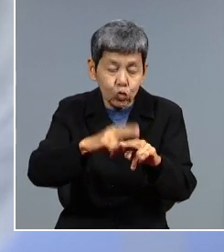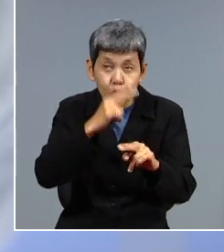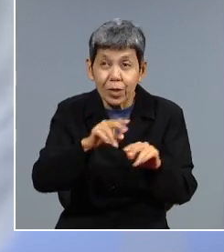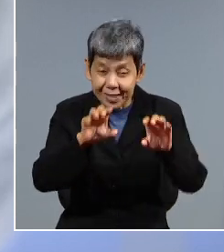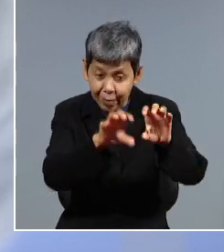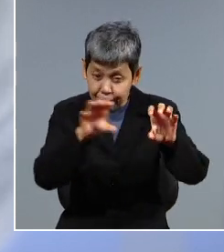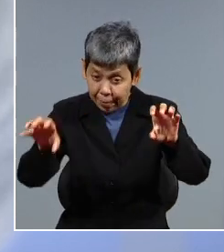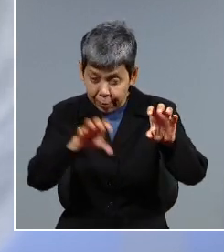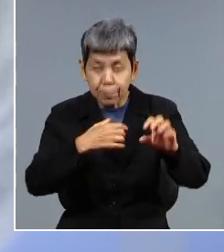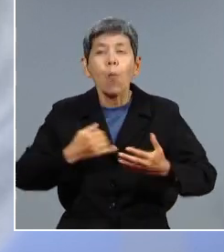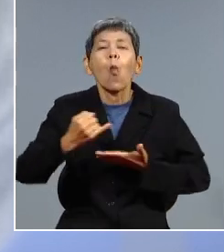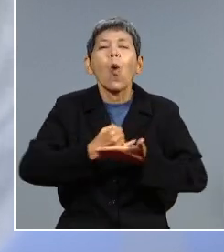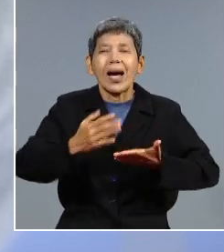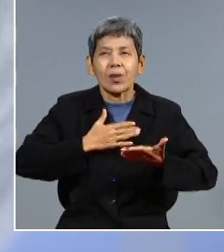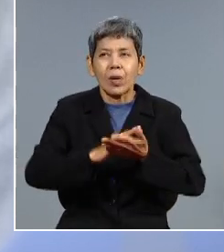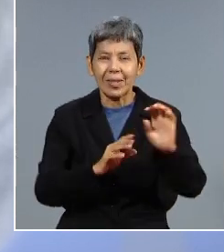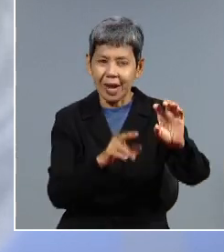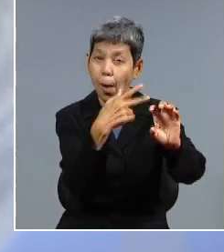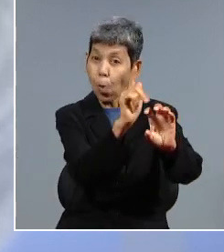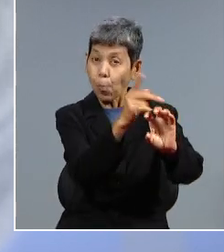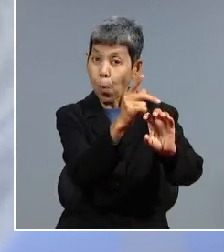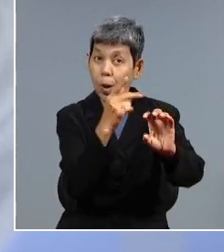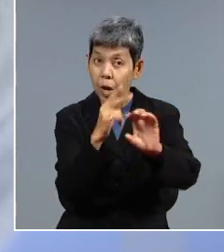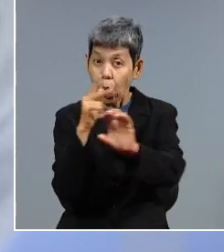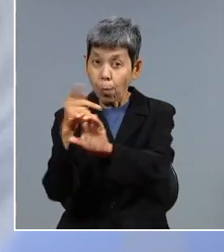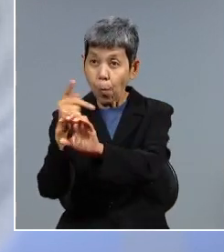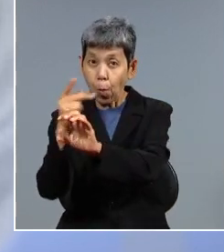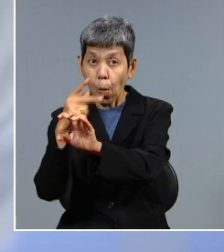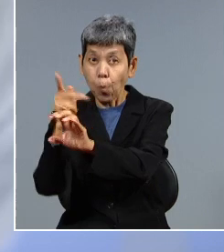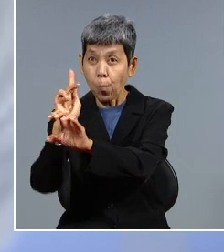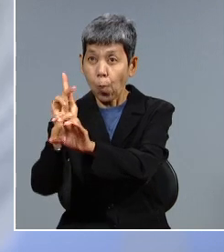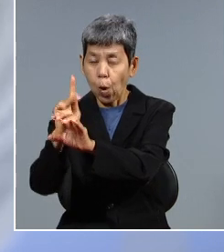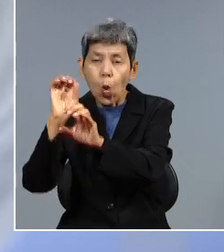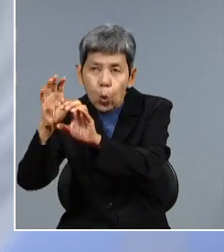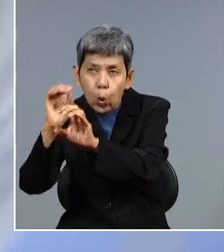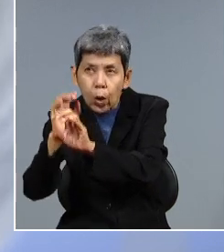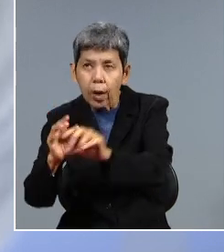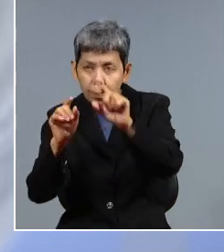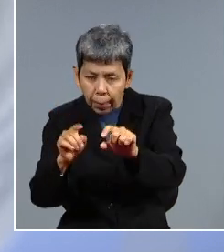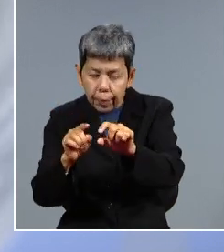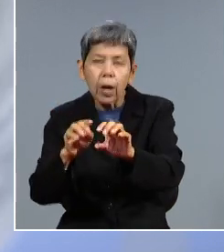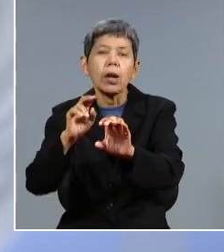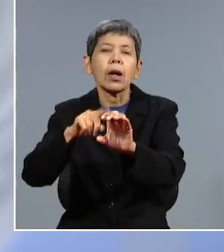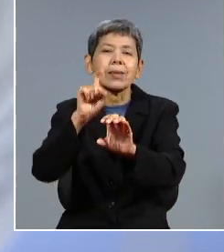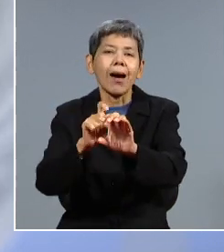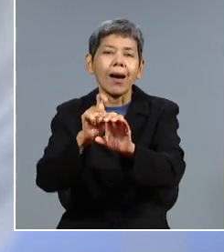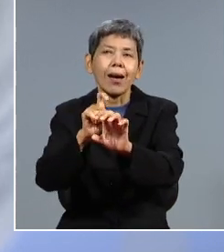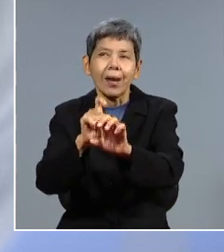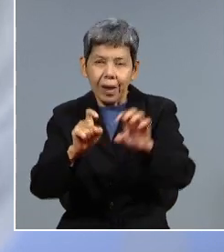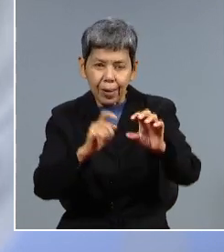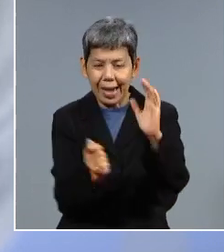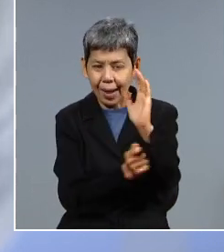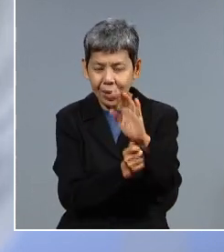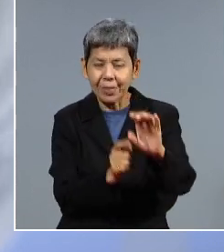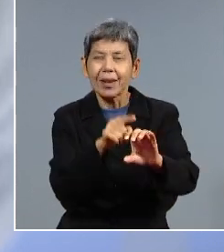นี้ได้มั้ยฮะอันนี้ผมว่าคุณปุ้มเนี่ยอยู่นั่นเนี่ยข้างหน้าหลังจากนั้นก็เป็นคูณองค์ก็คือคุณรอพรที่เสียชีวิตหลังต่อไปก็มีกำนัน